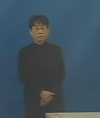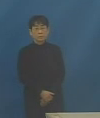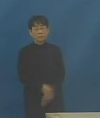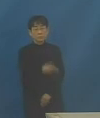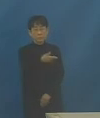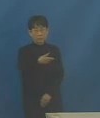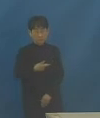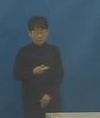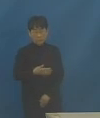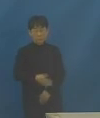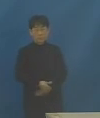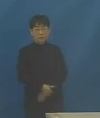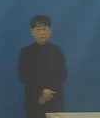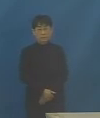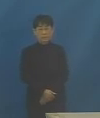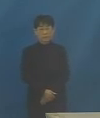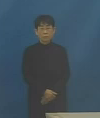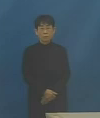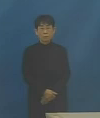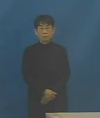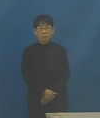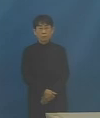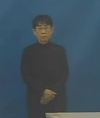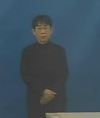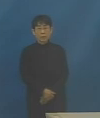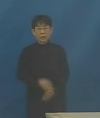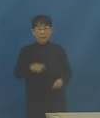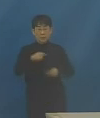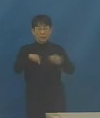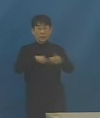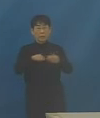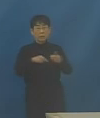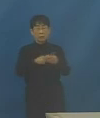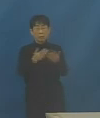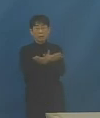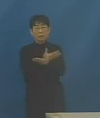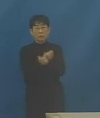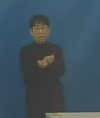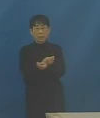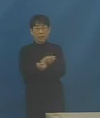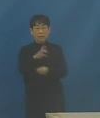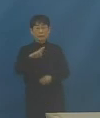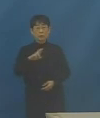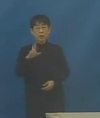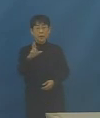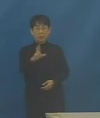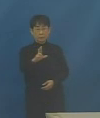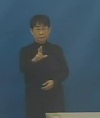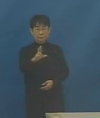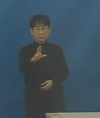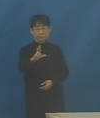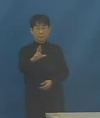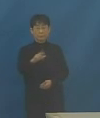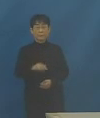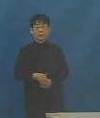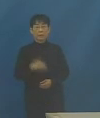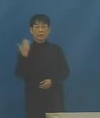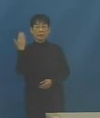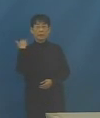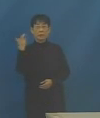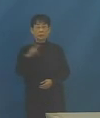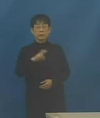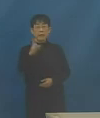すいません中国新浪だったです凄さをちょっとは例が分かりましたの jr の話でお願い致しますあの先日